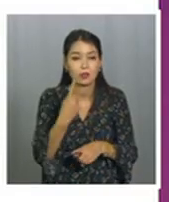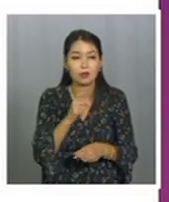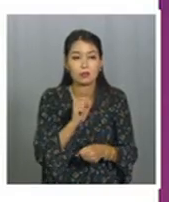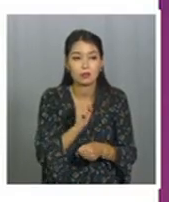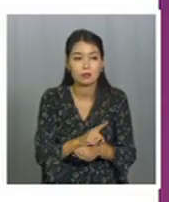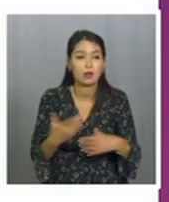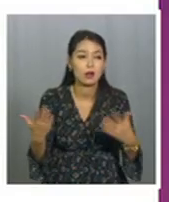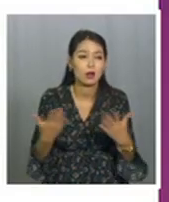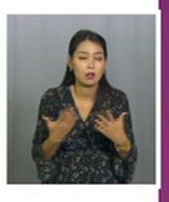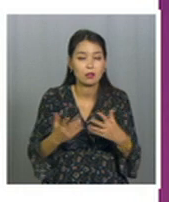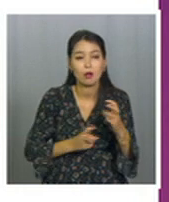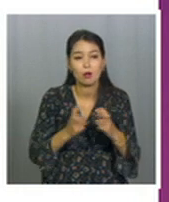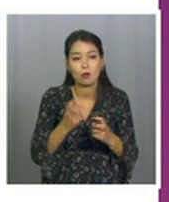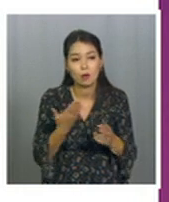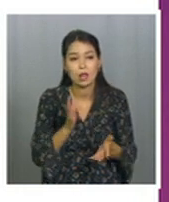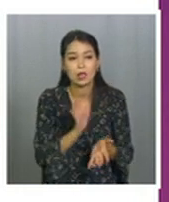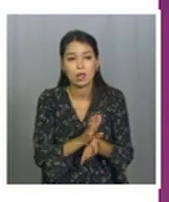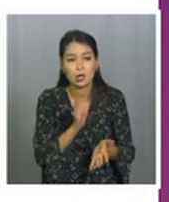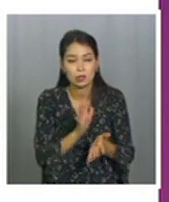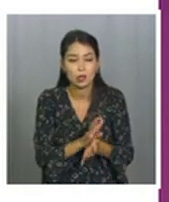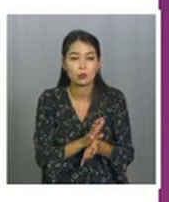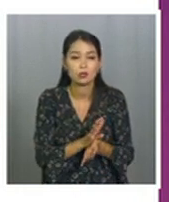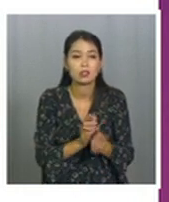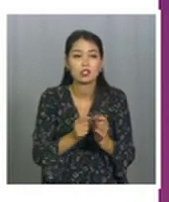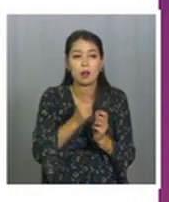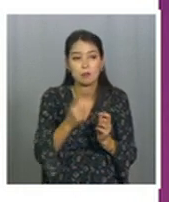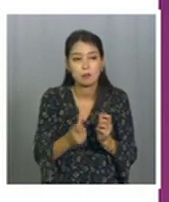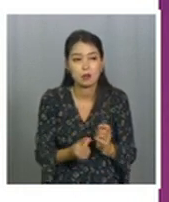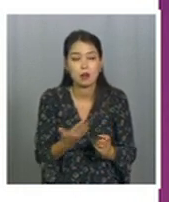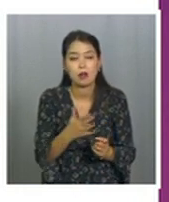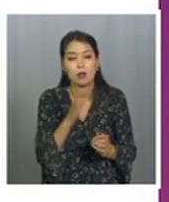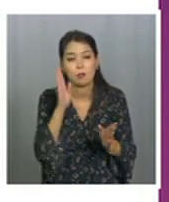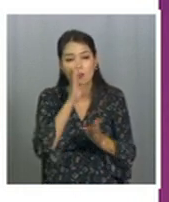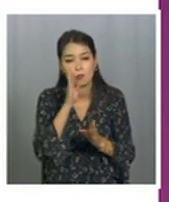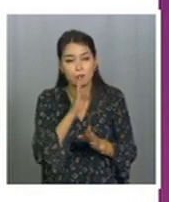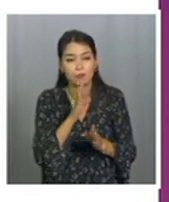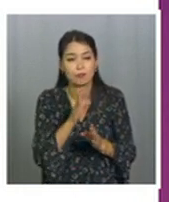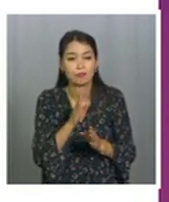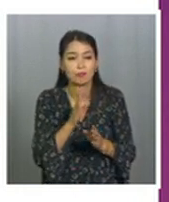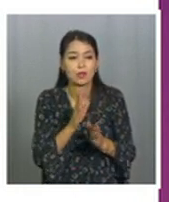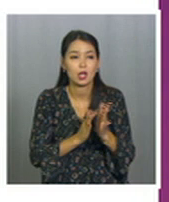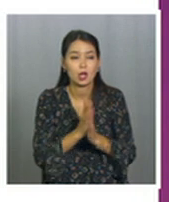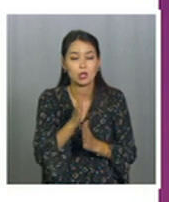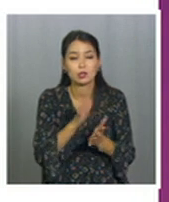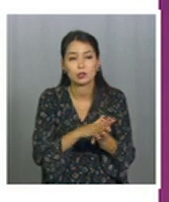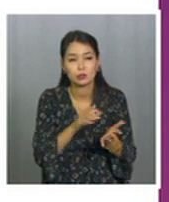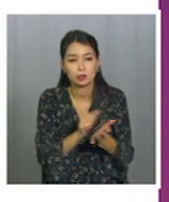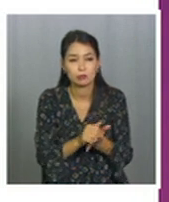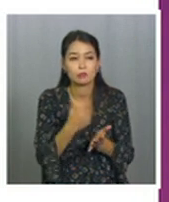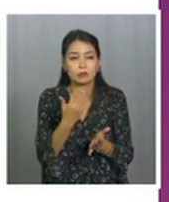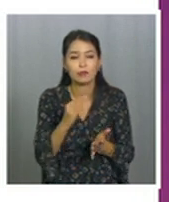Қандай өнеркәсіп ластаушылары жапырақ қызметін бұзып, фотосинтез үдерісін